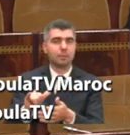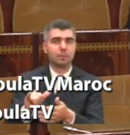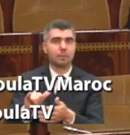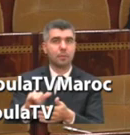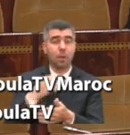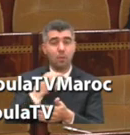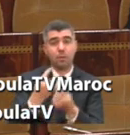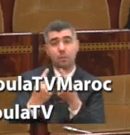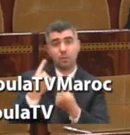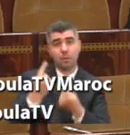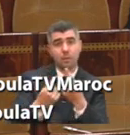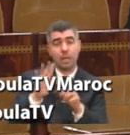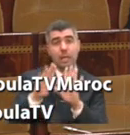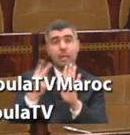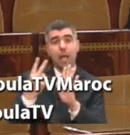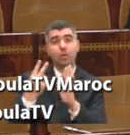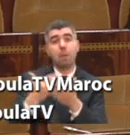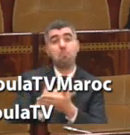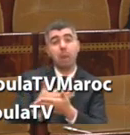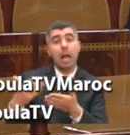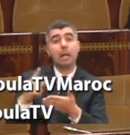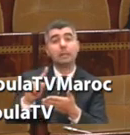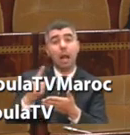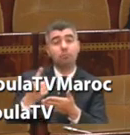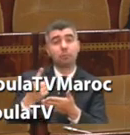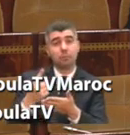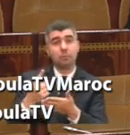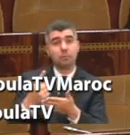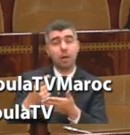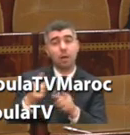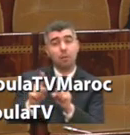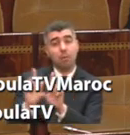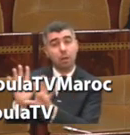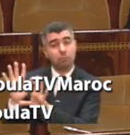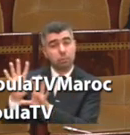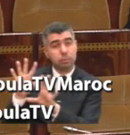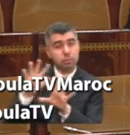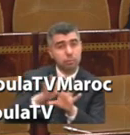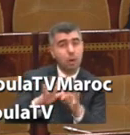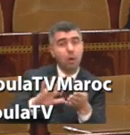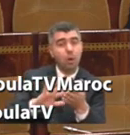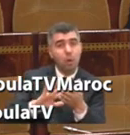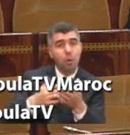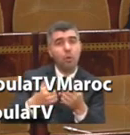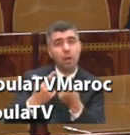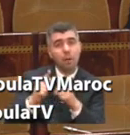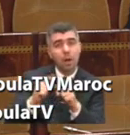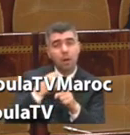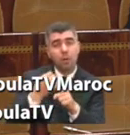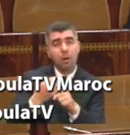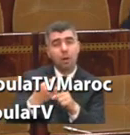العجز التجاري توصل 12 مليار ديال الدرهم، وكذلك هناك إغراق ديال السوق المغربية كذلك باللوازم المنزلية